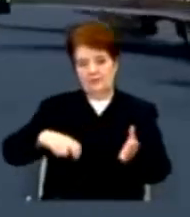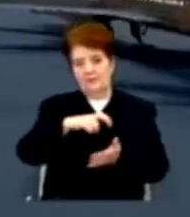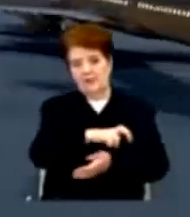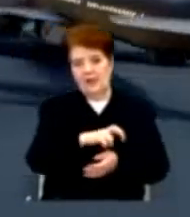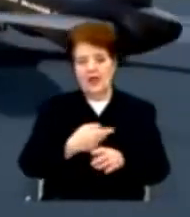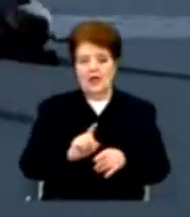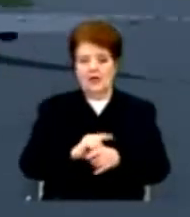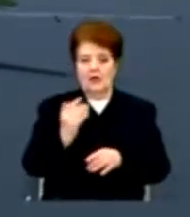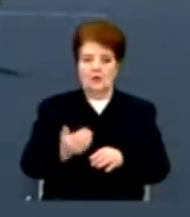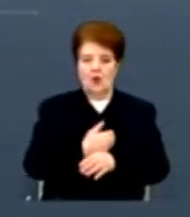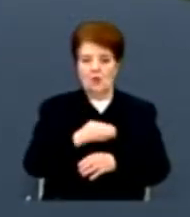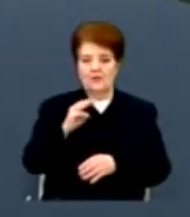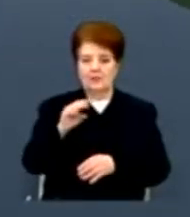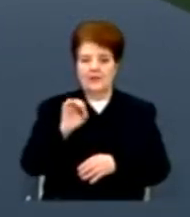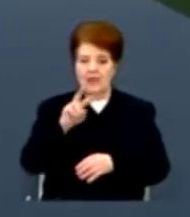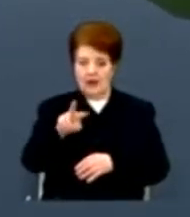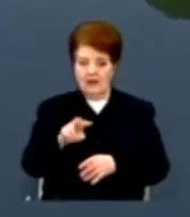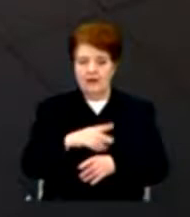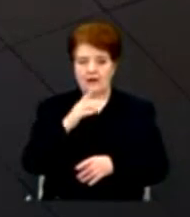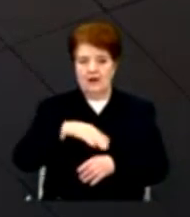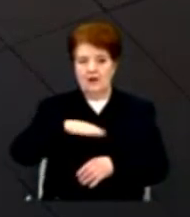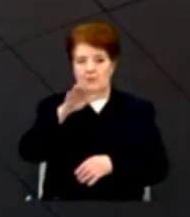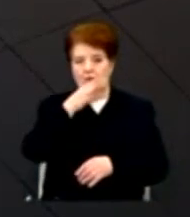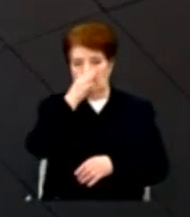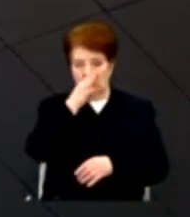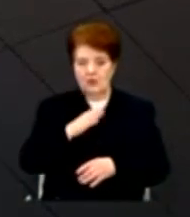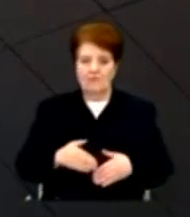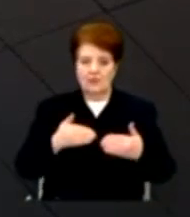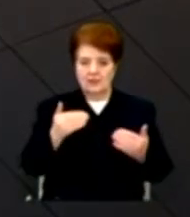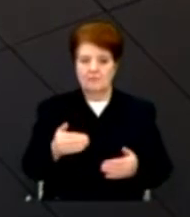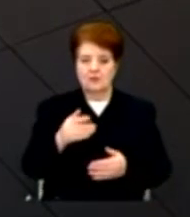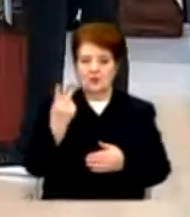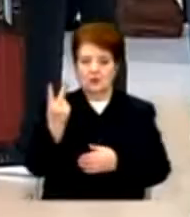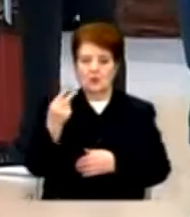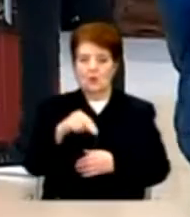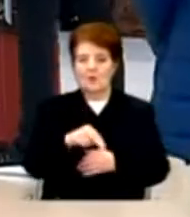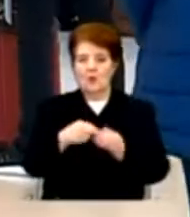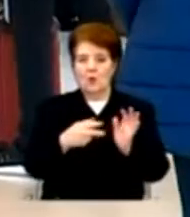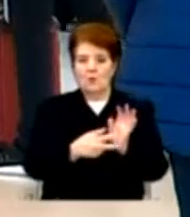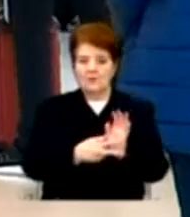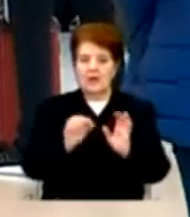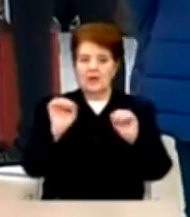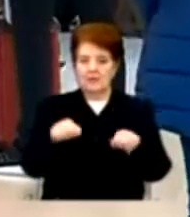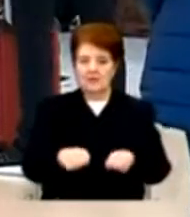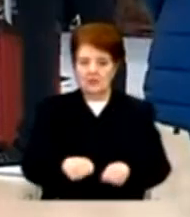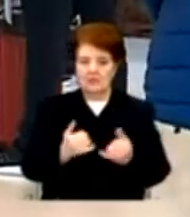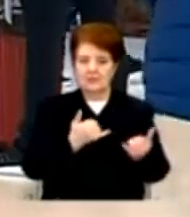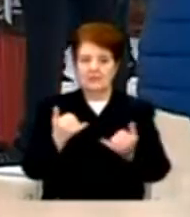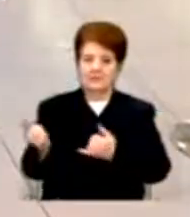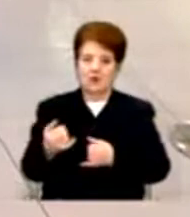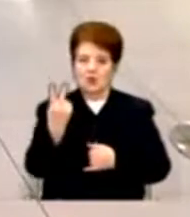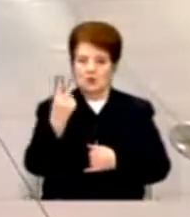Necesitatea creării unui nou terminal a apărut după ce aeroportul Chișinău a depășit încă din 2018 capacitatea de deservire